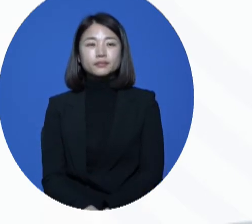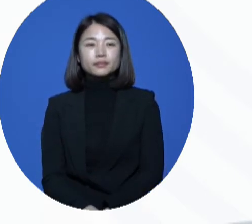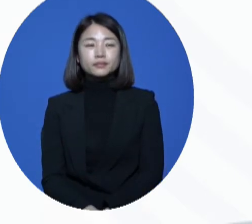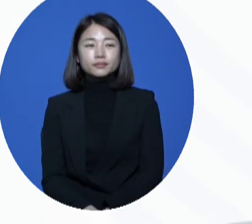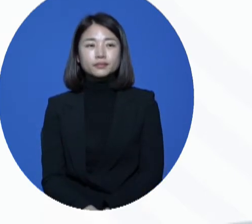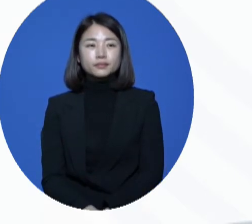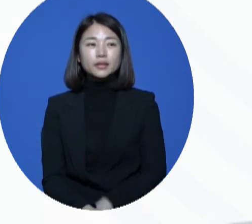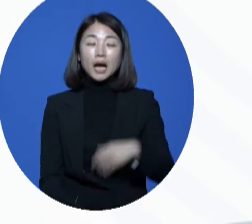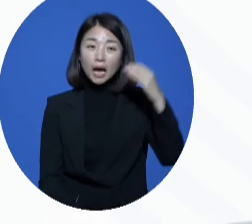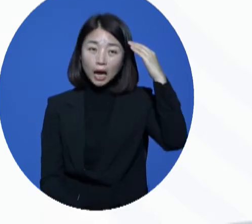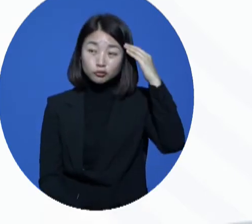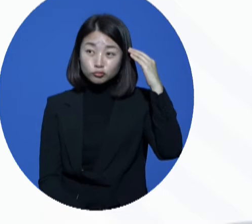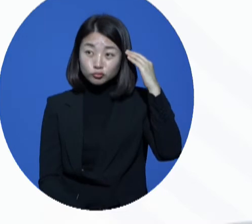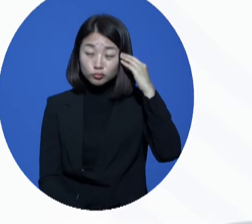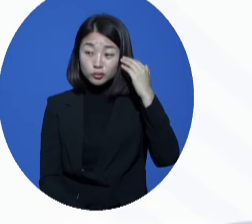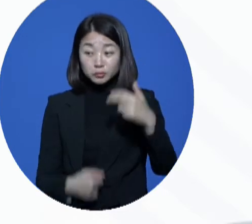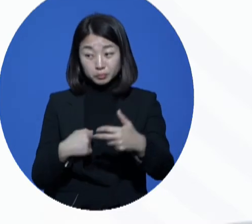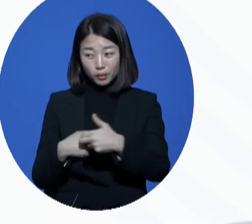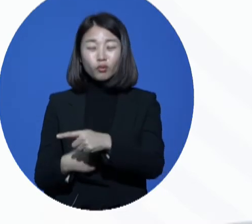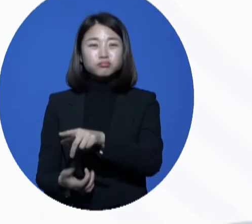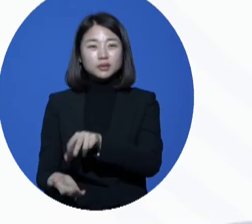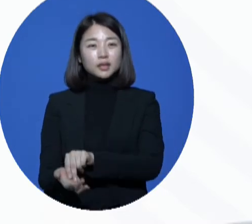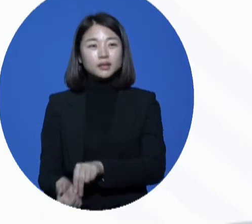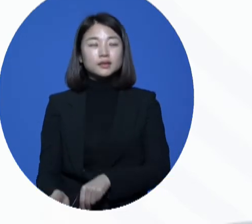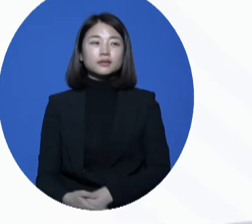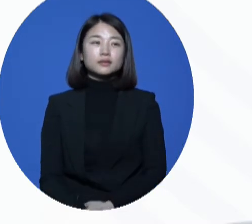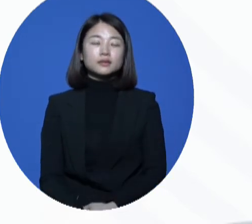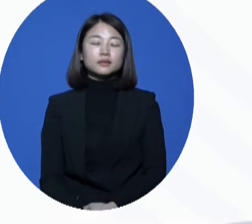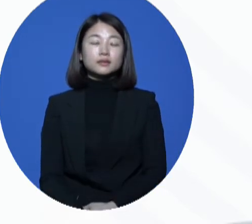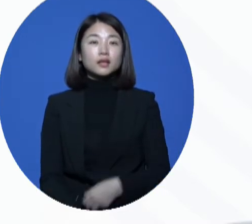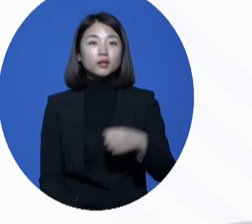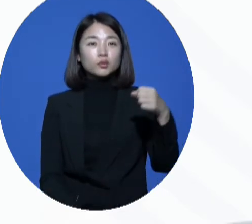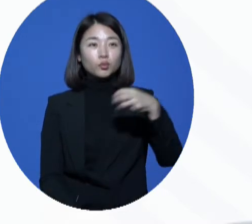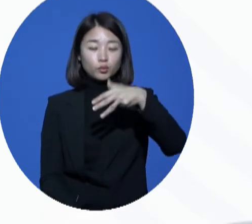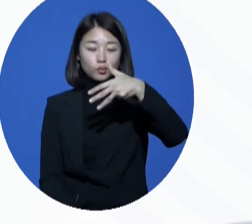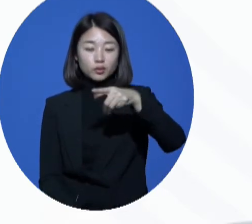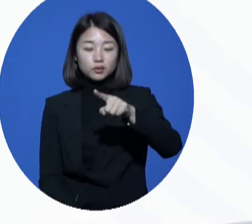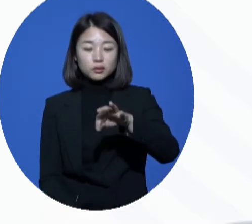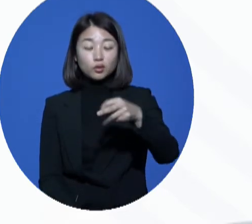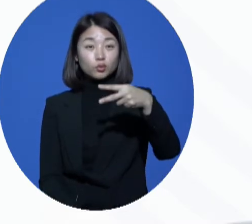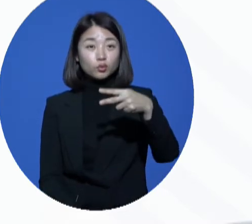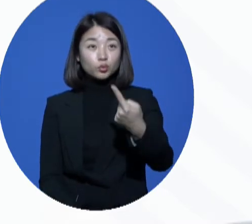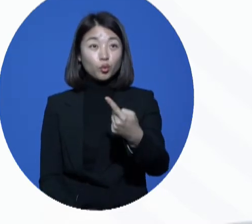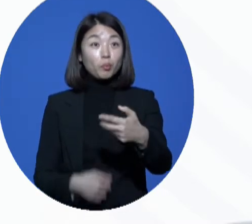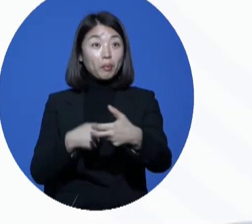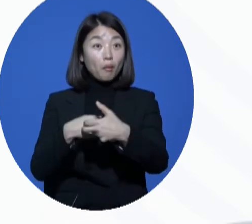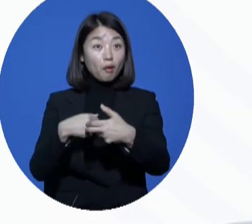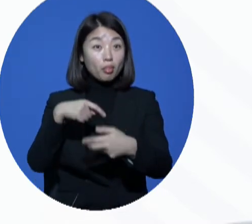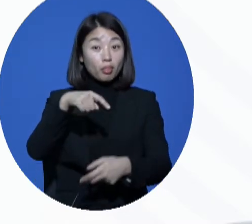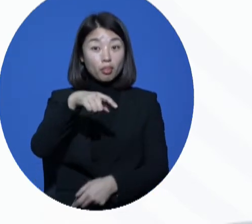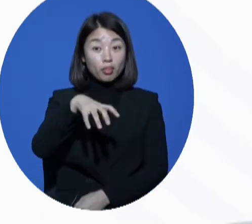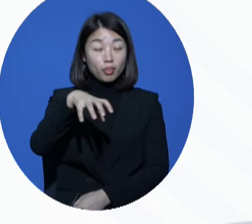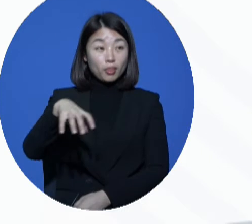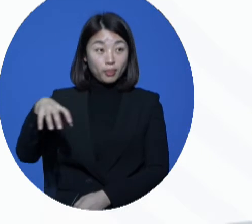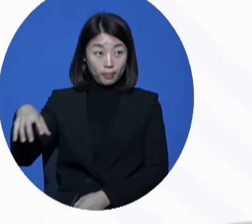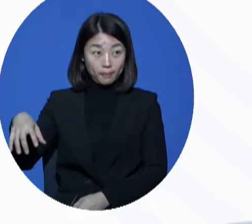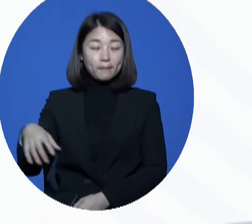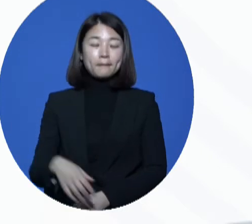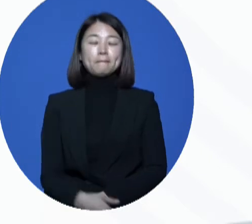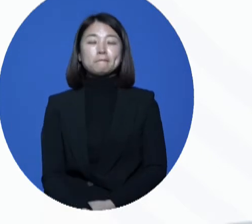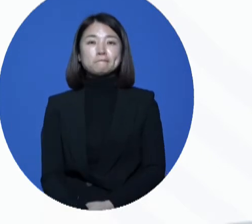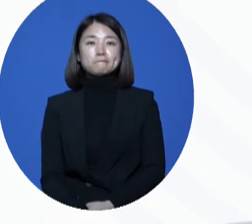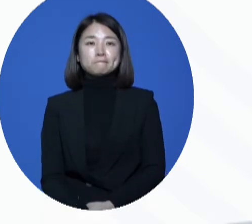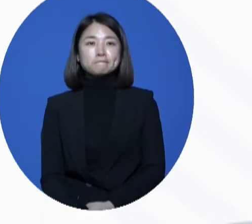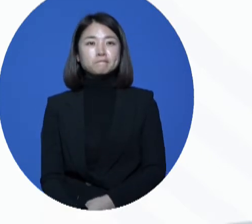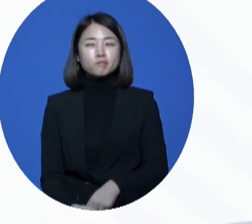한국 사회의 병원의 문제점이라고 생각합니다. 그리고 뭐 청도 대남병원은 뭐 한국에 계신 분들은 뭐 너무나 잘 알고